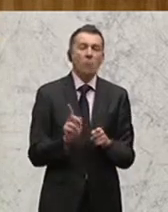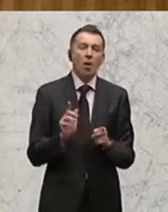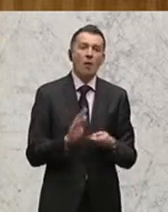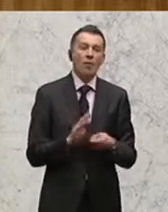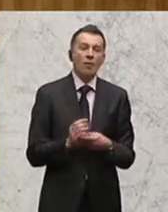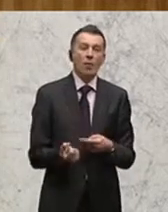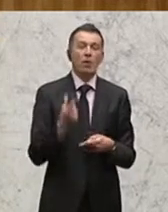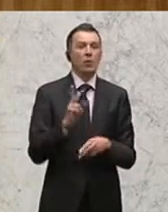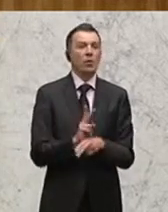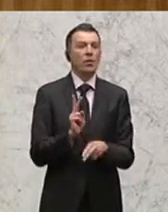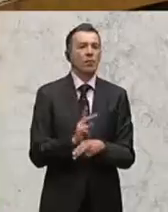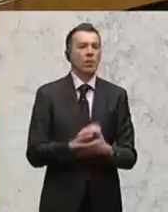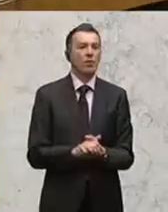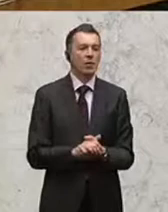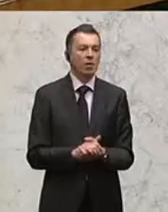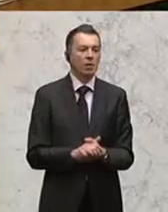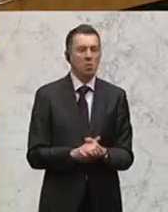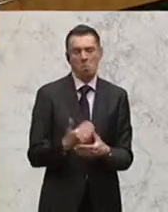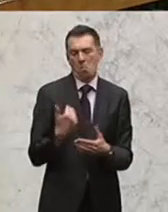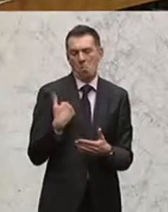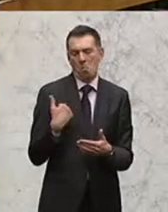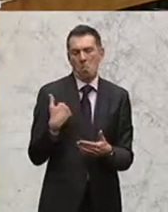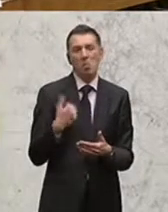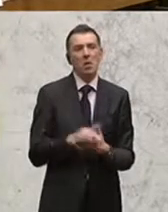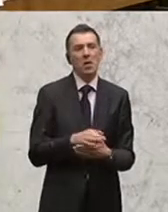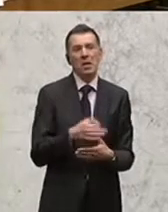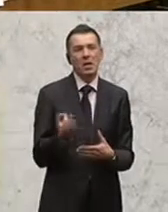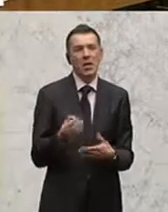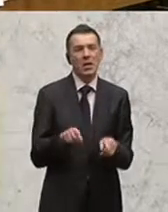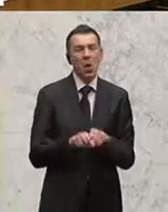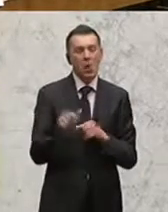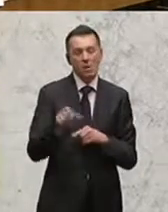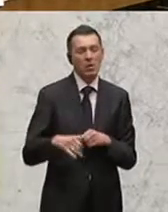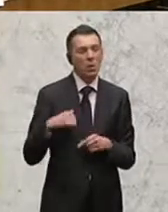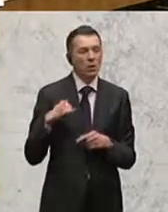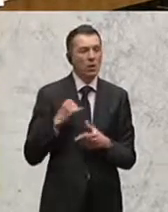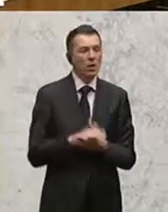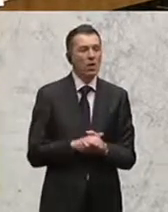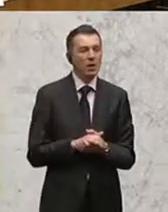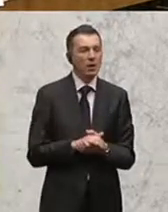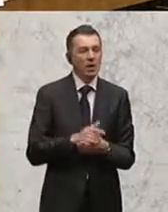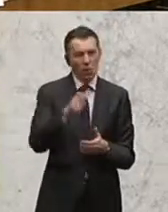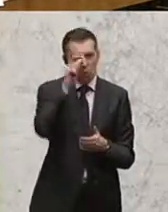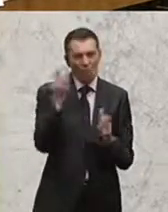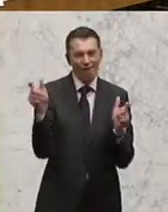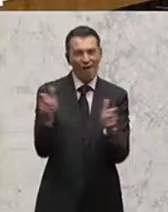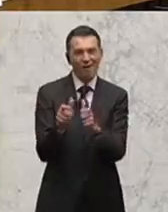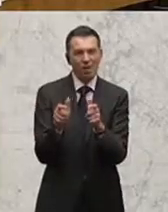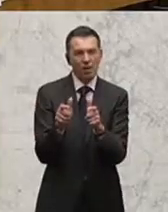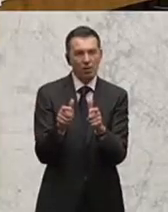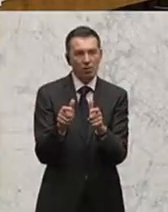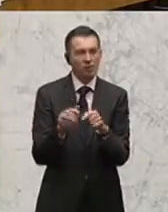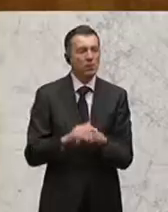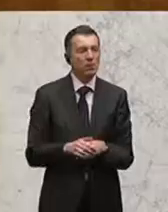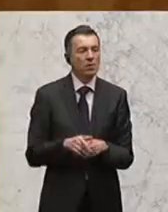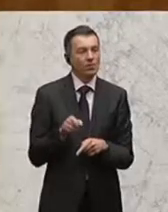besonders vorsichtig zu sein. Und erst vor wenigen Tagen ist ja auch ein jugendlicher Türke verhaftet worden,